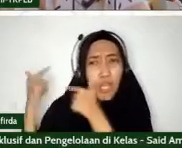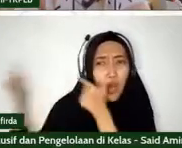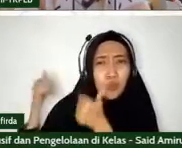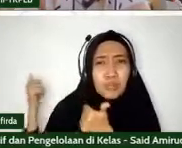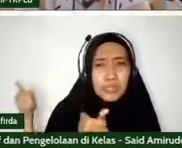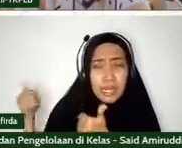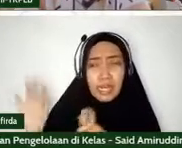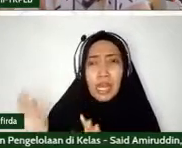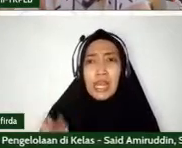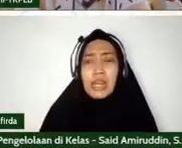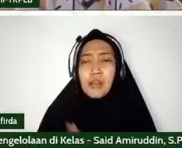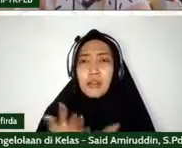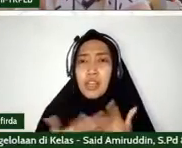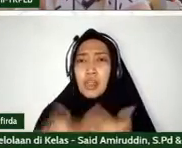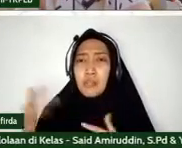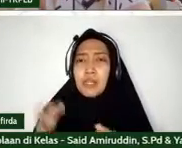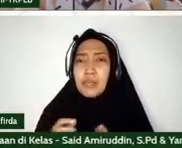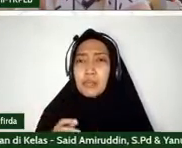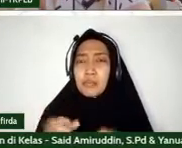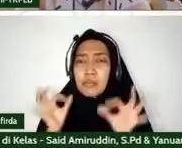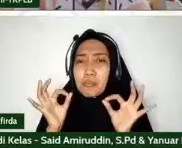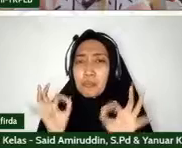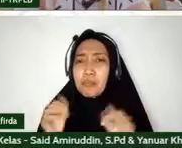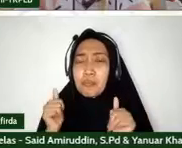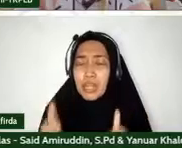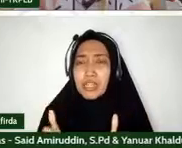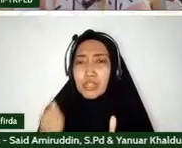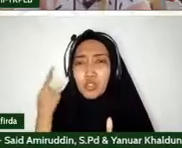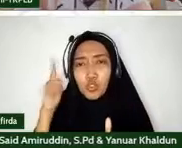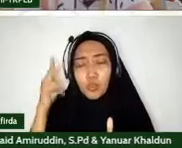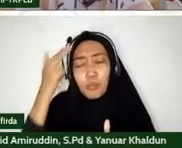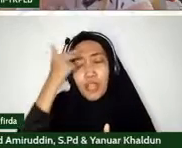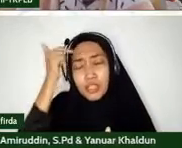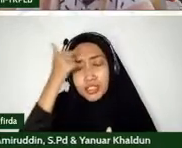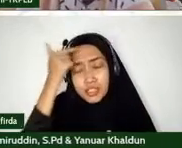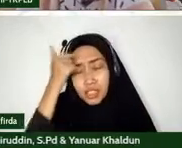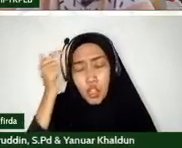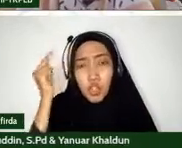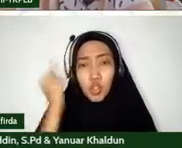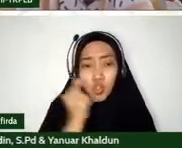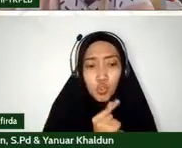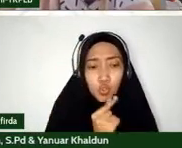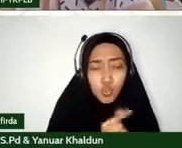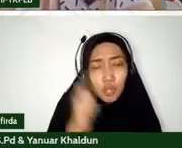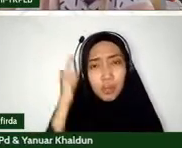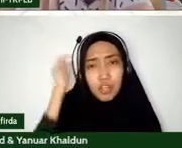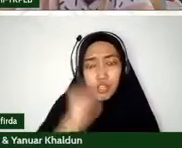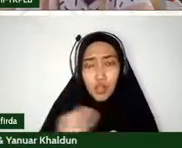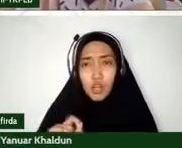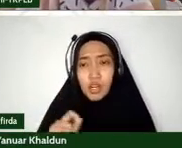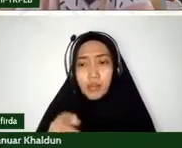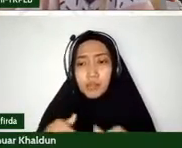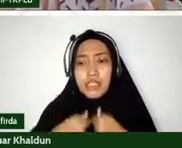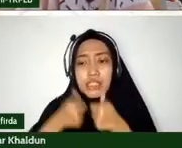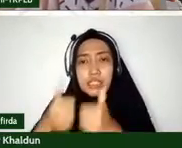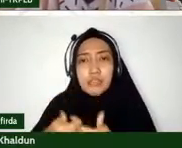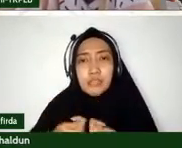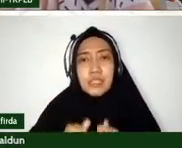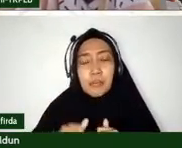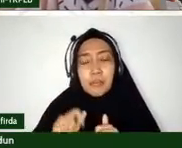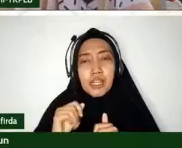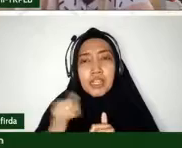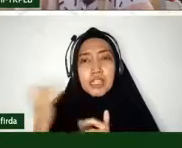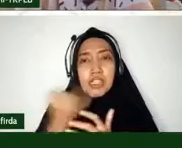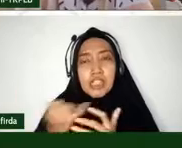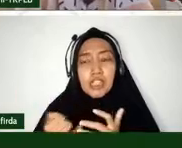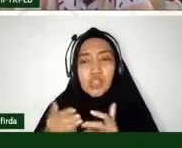tadi biar lebih efektif untuk belajarnya, kepala sekolah dan guru bisa menyediakan ruangan khusus seperti itu, desain khusus,